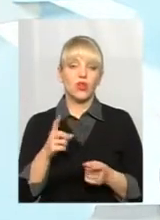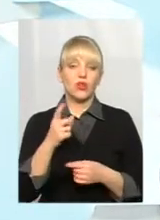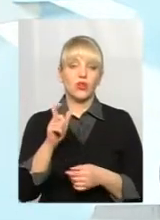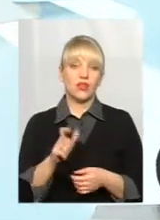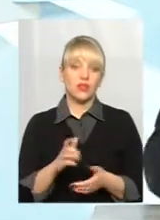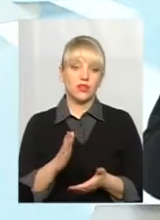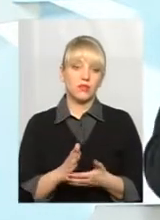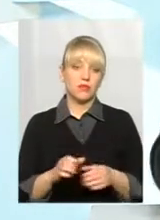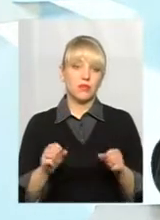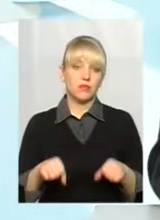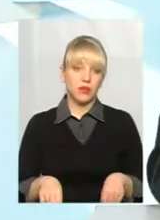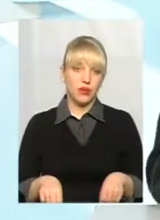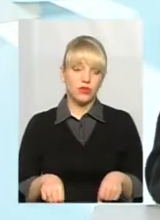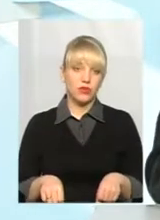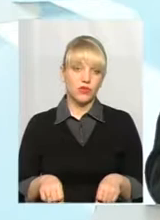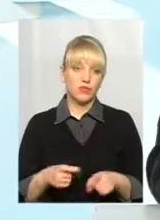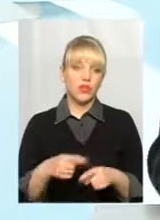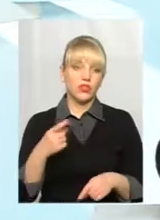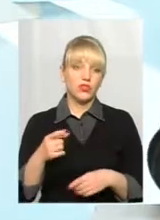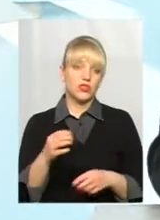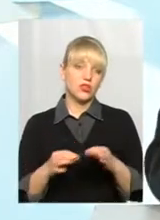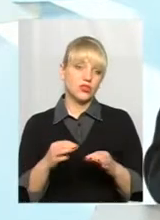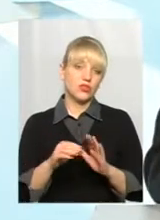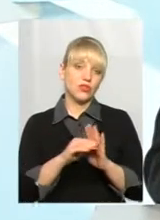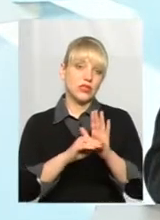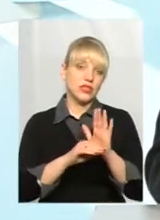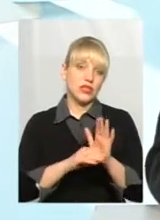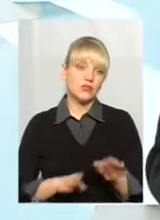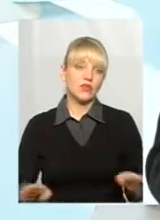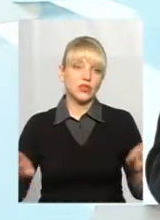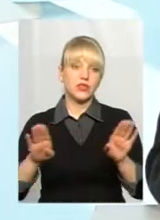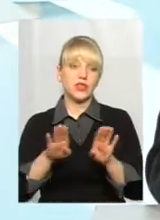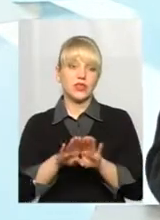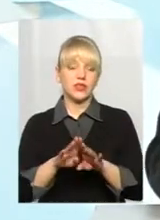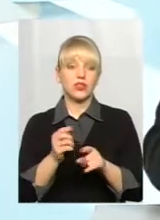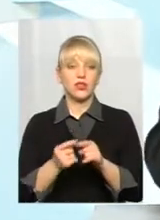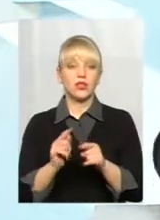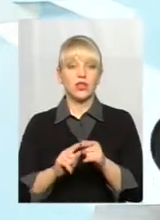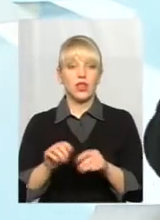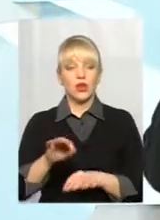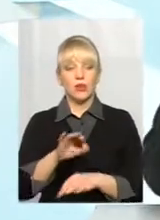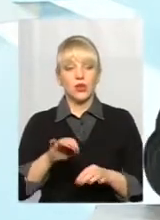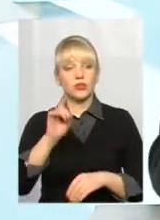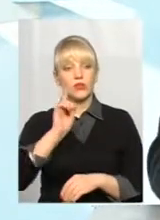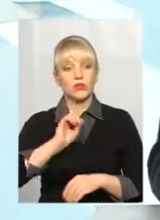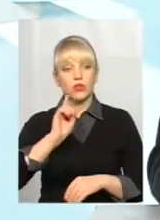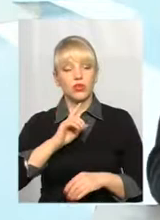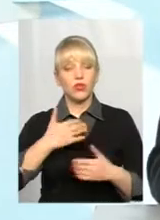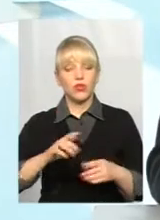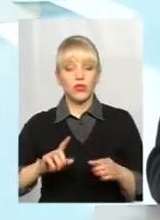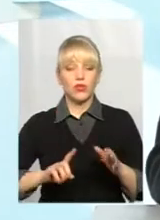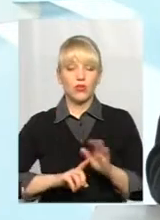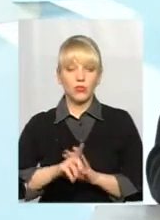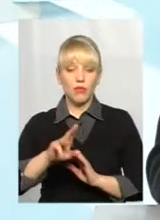право от, через судову систему закрити оцей проєкт. Поки його розкрутять, по-новому вже